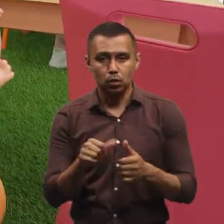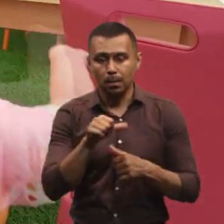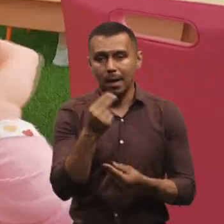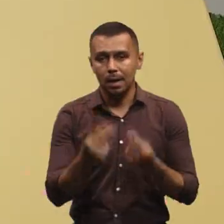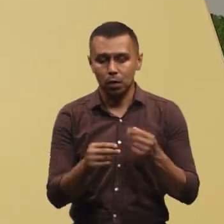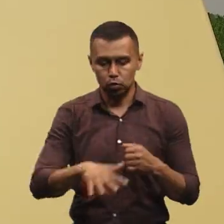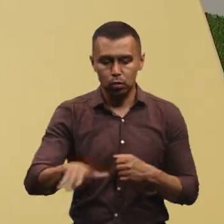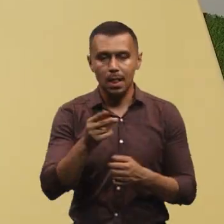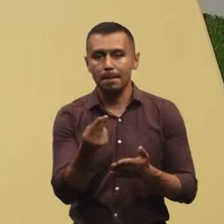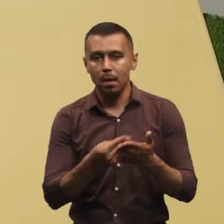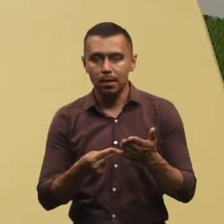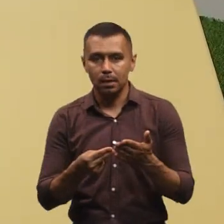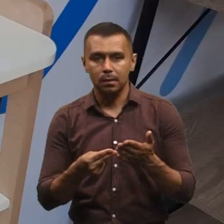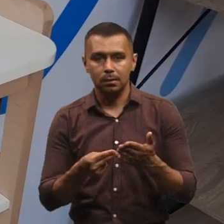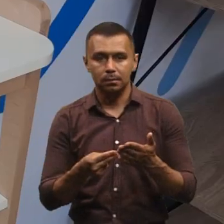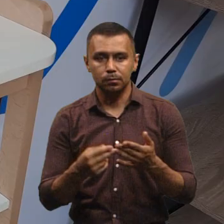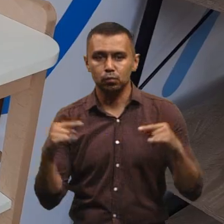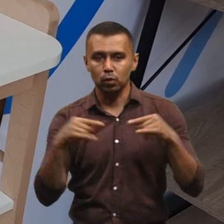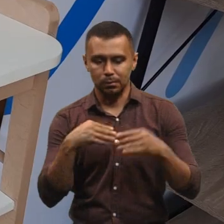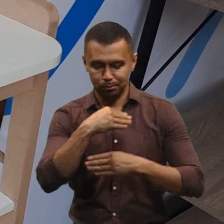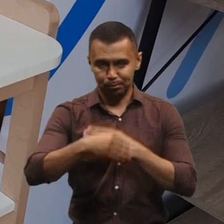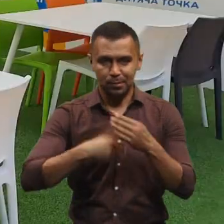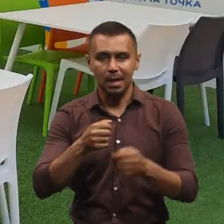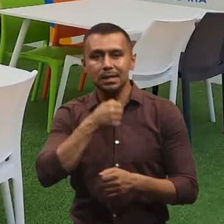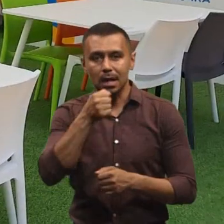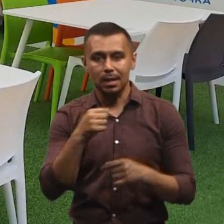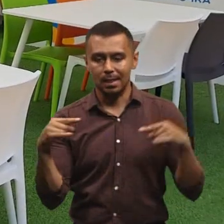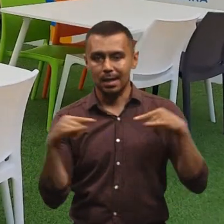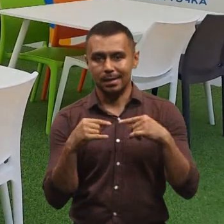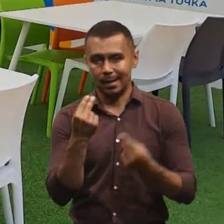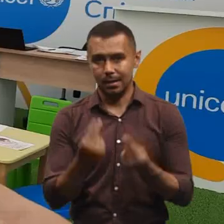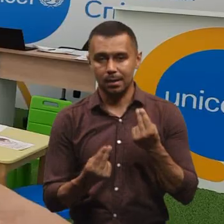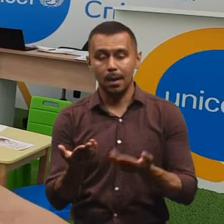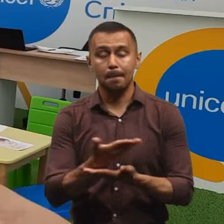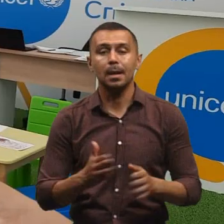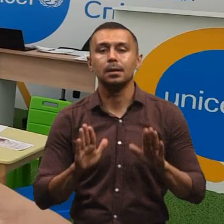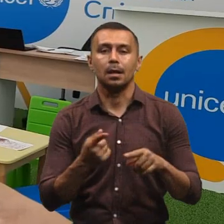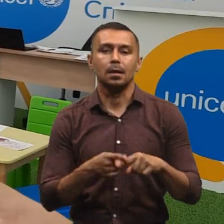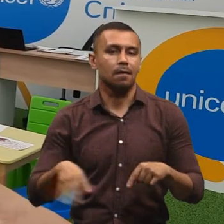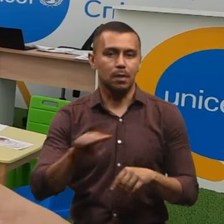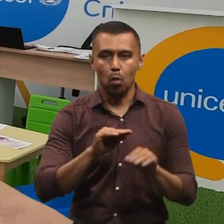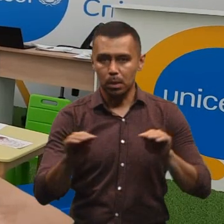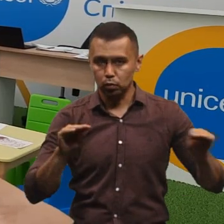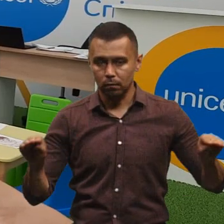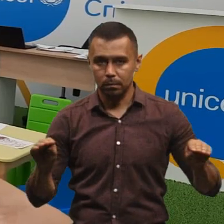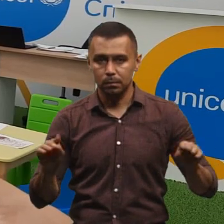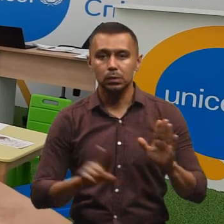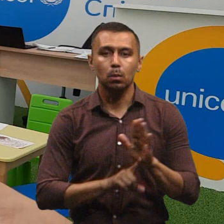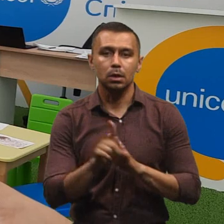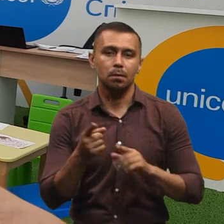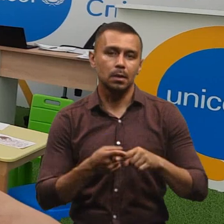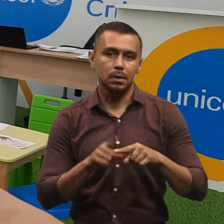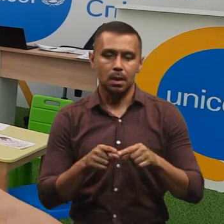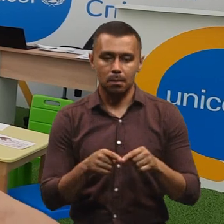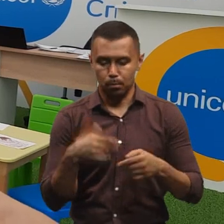зона для малювання з полювальний столик для старших настільні ігри ми тільки це все облаштовуємо запускаємо цей